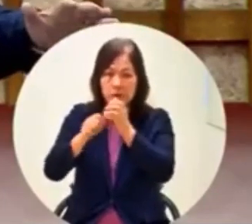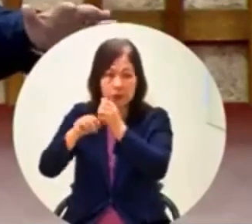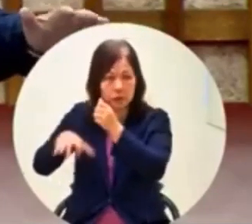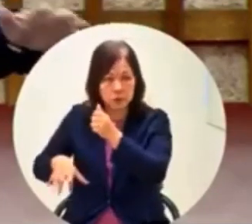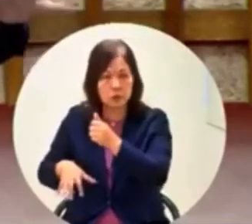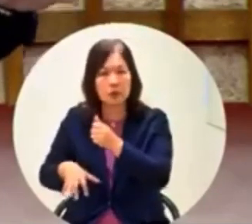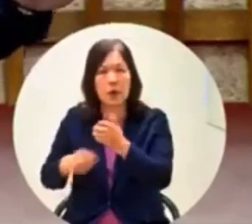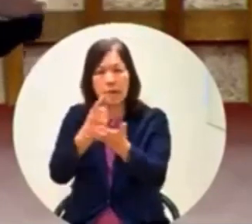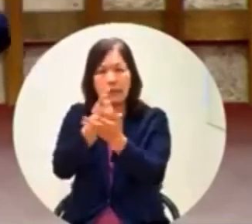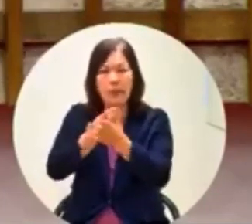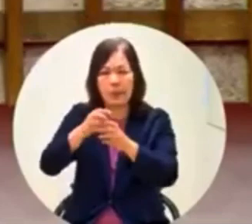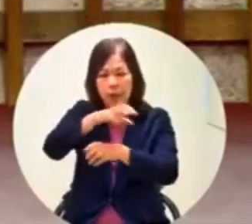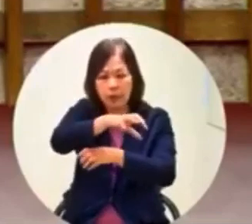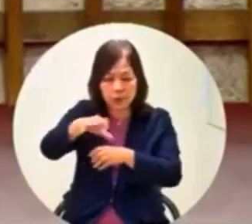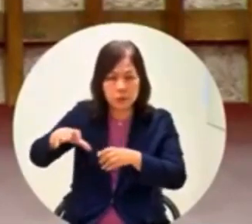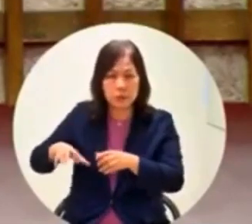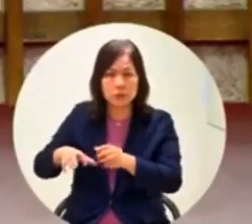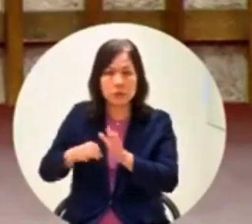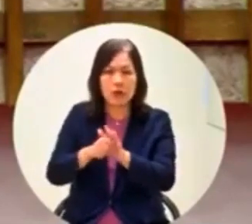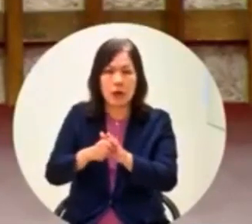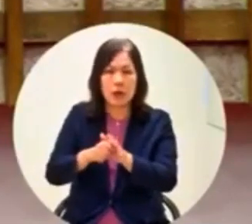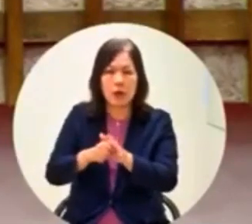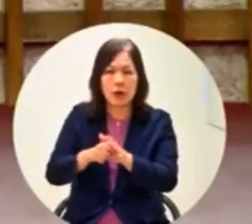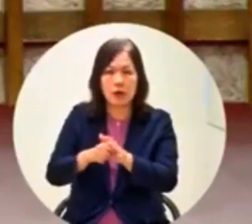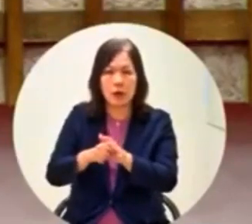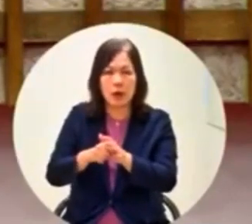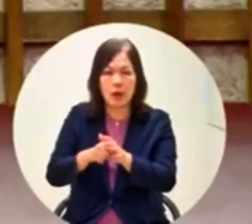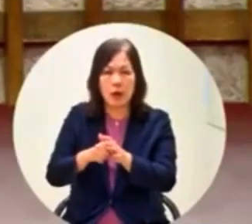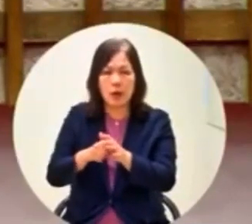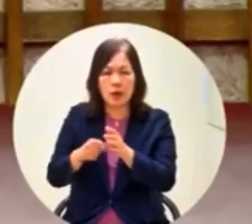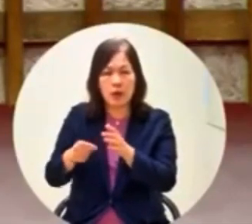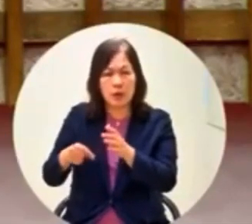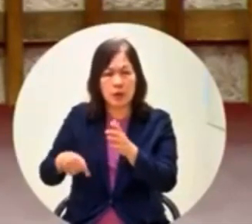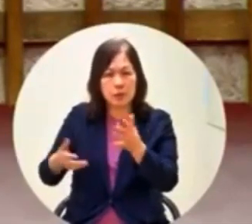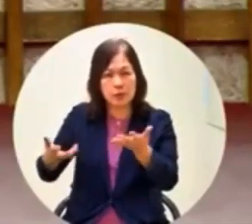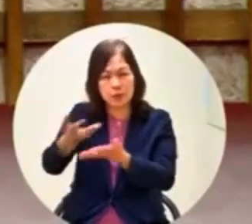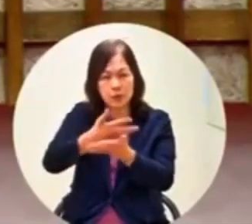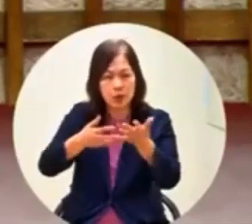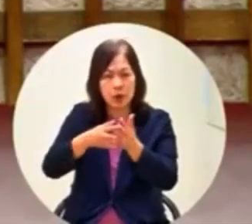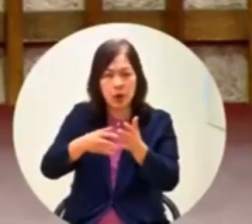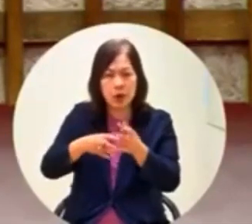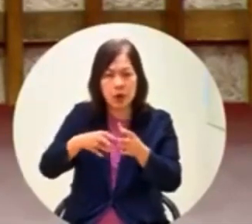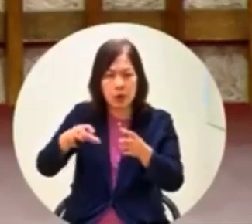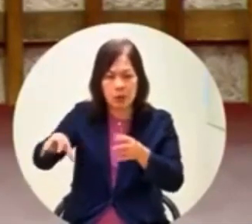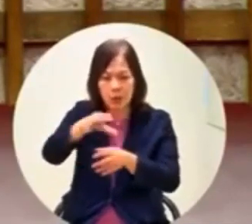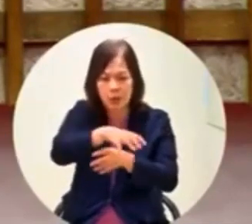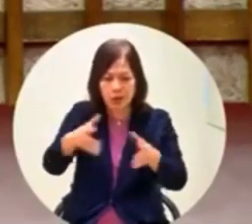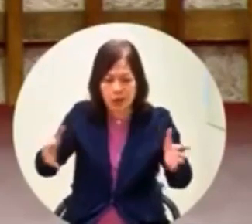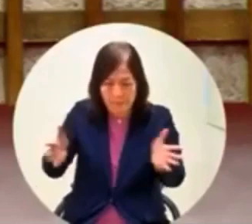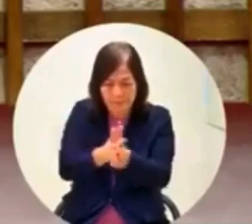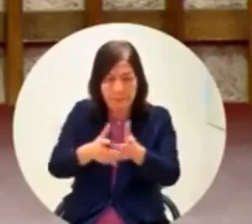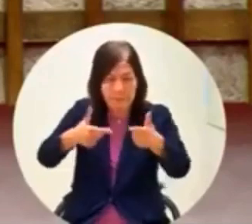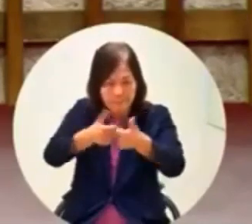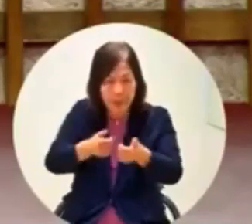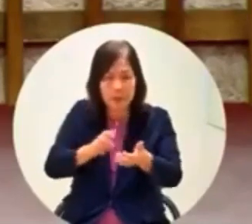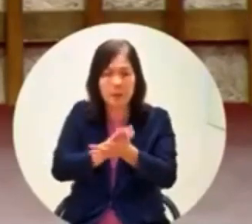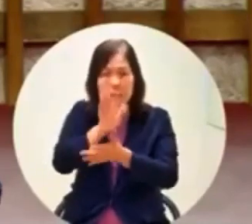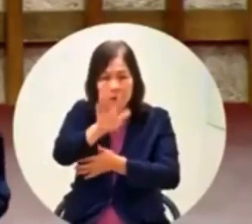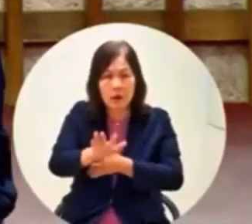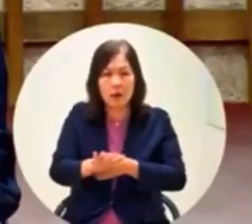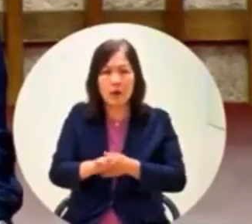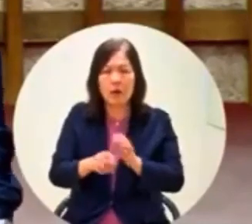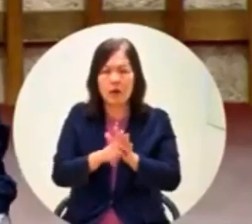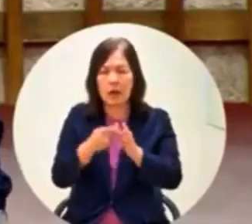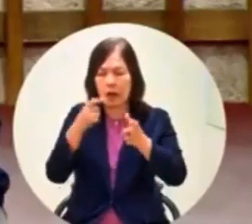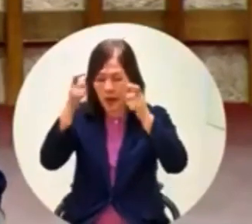各局的里面的一个交叉的一个跨局处的一个配合，才能够导致我们高雄